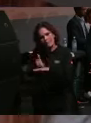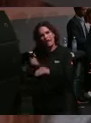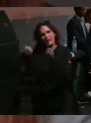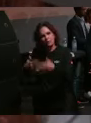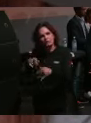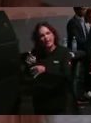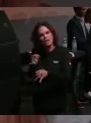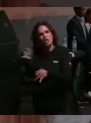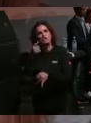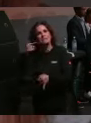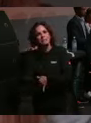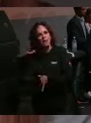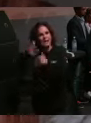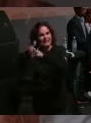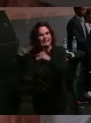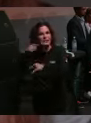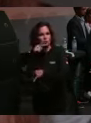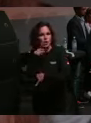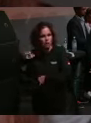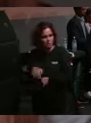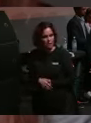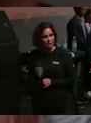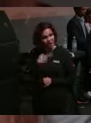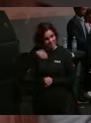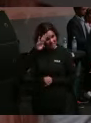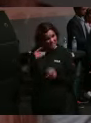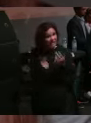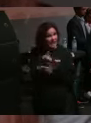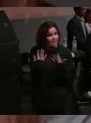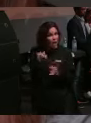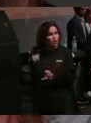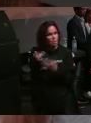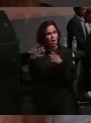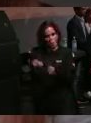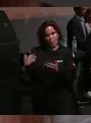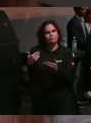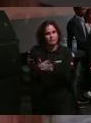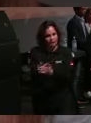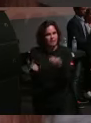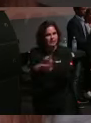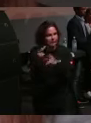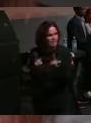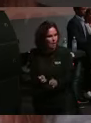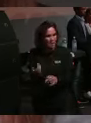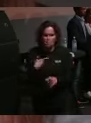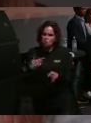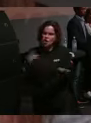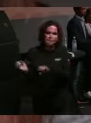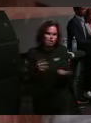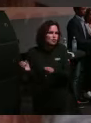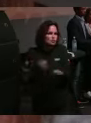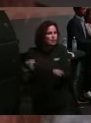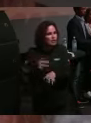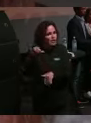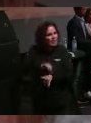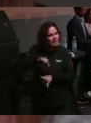I Østfinnmark, grensa til Russland. Og da vet vi hva som skjer, det har allerede pågått I mange år. Det stor fraflytning, negativ befolkningsutvikling, og